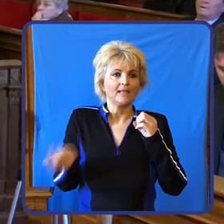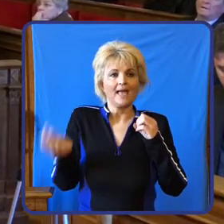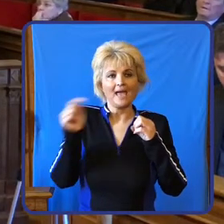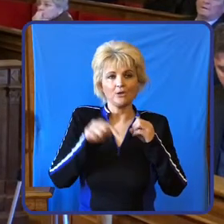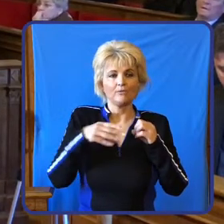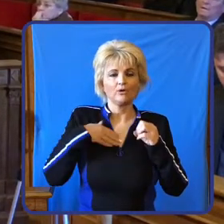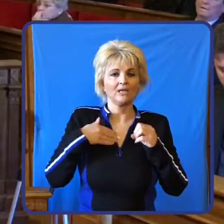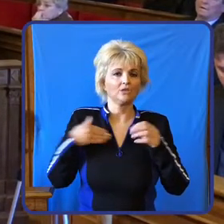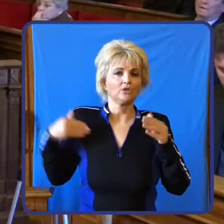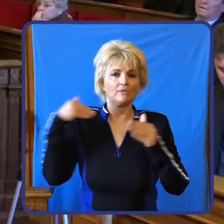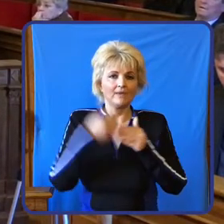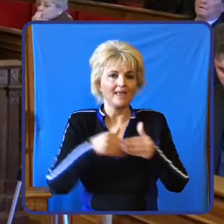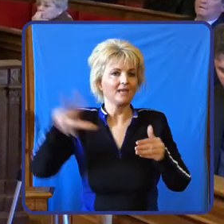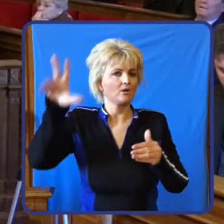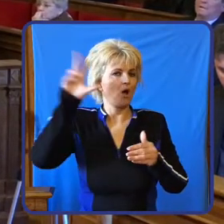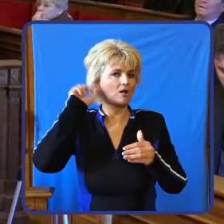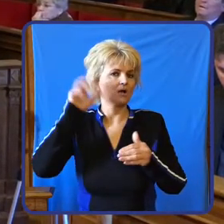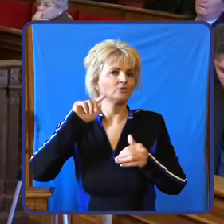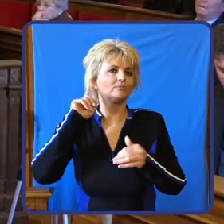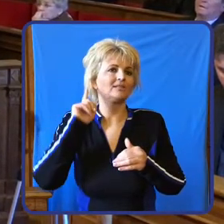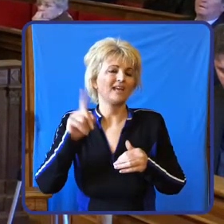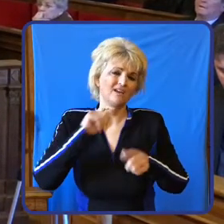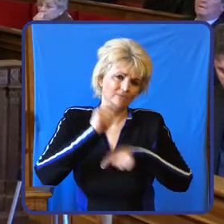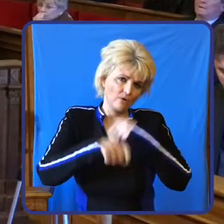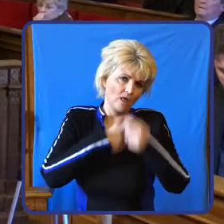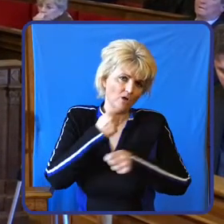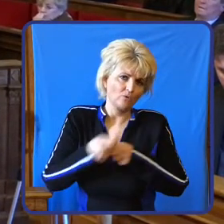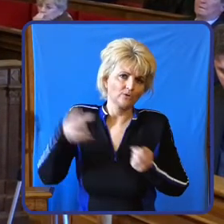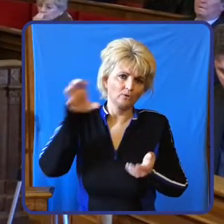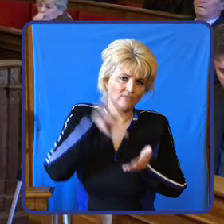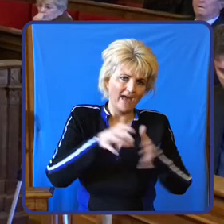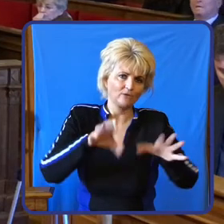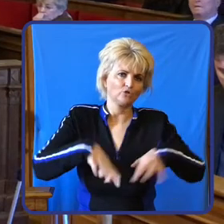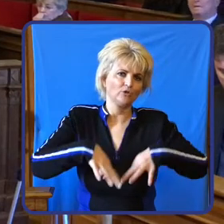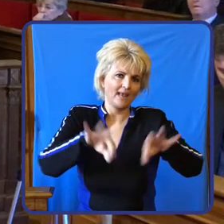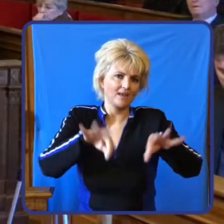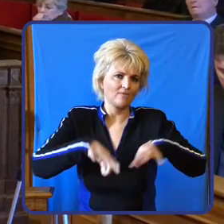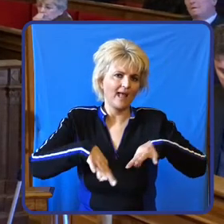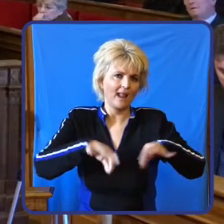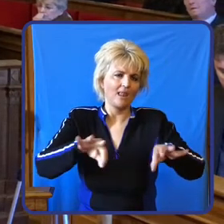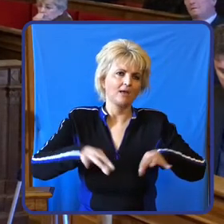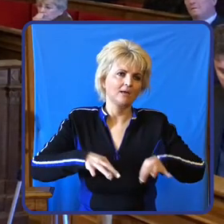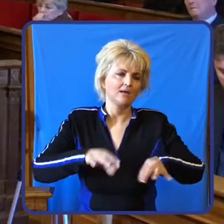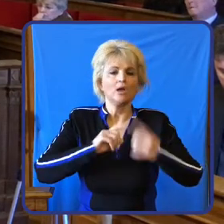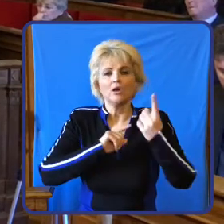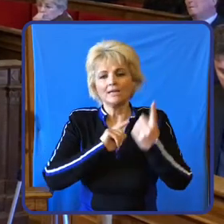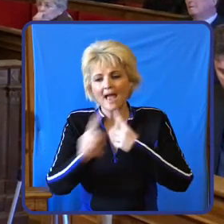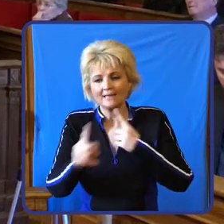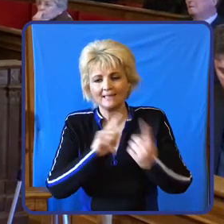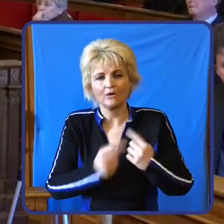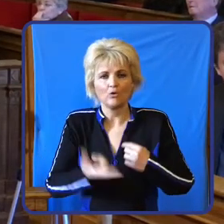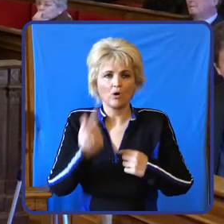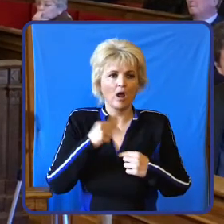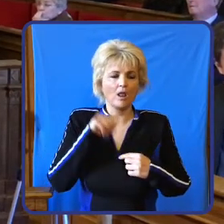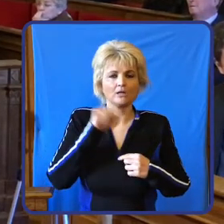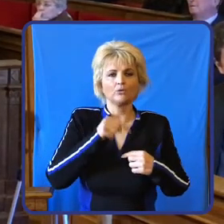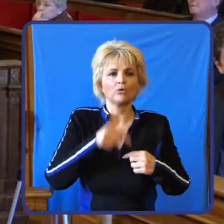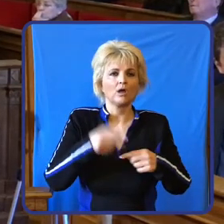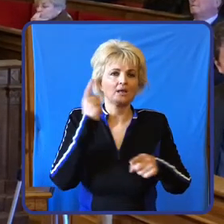Eljövök, és végighallgatom. Csak foglalkozunk a várossal, foglalkozunk a játékokkal, foglalkozunk